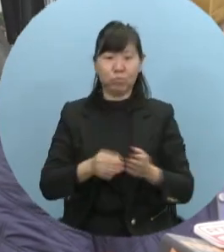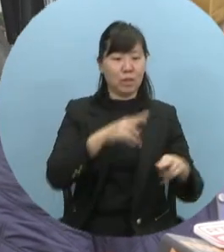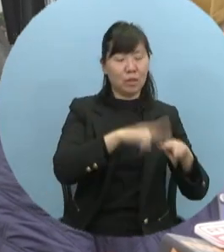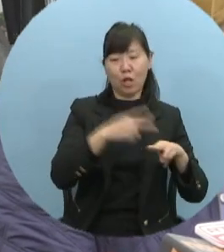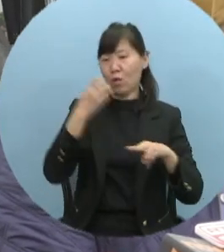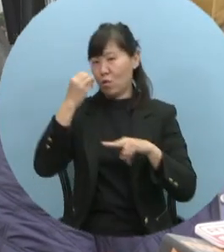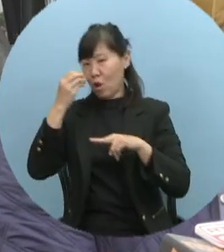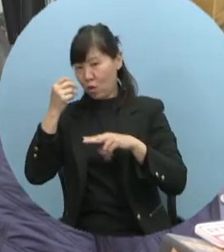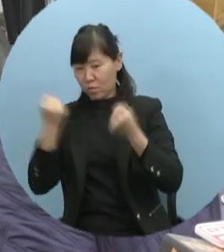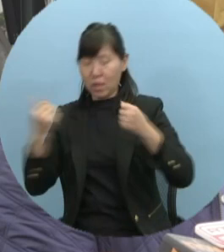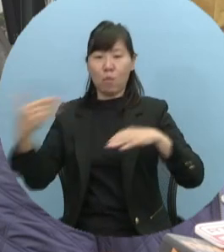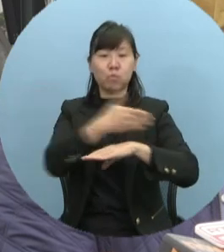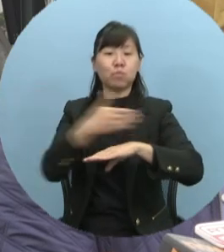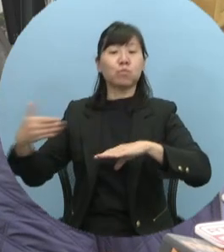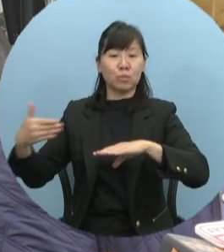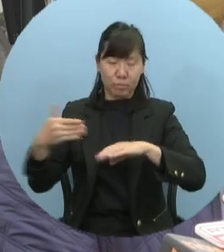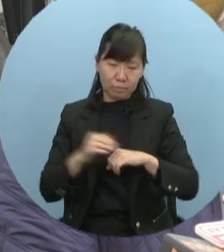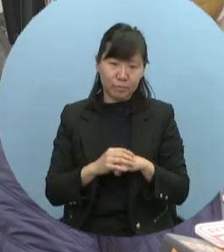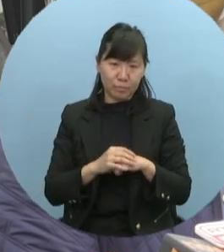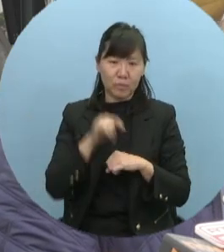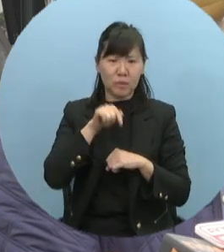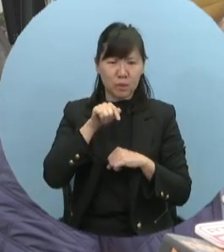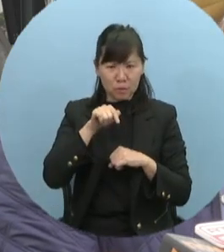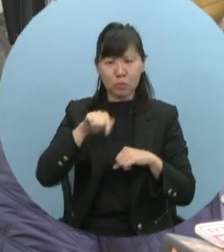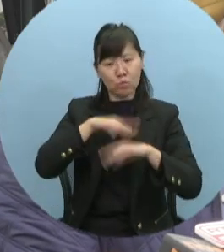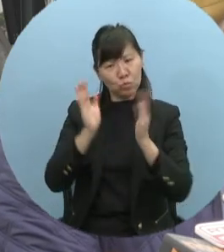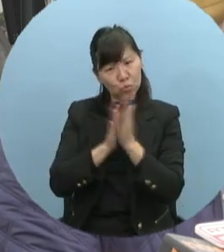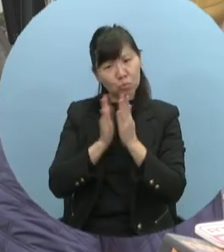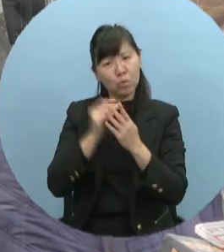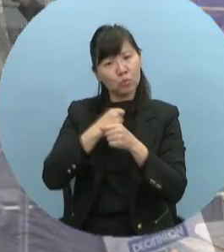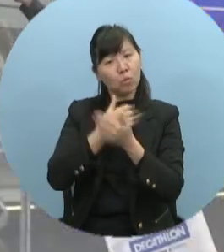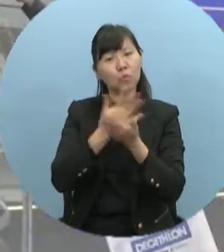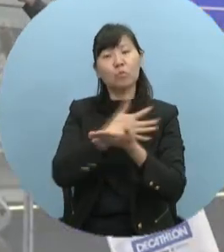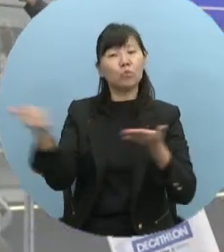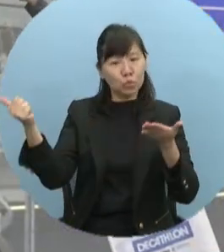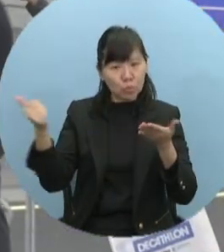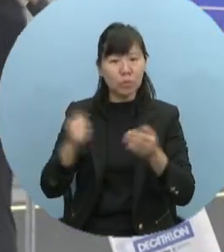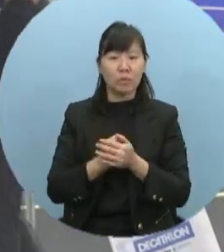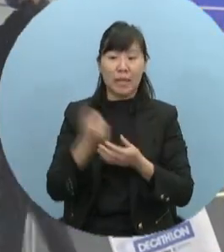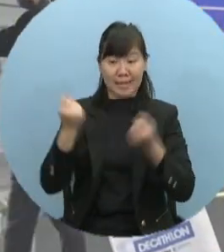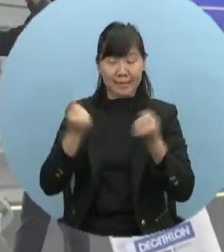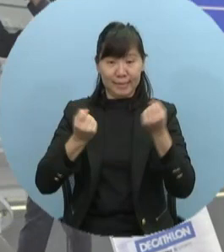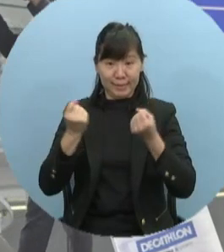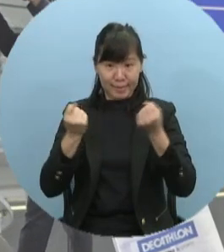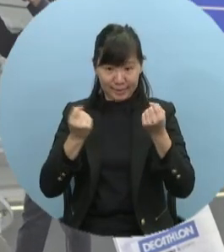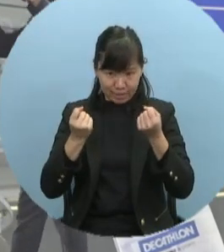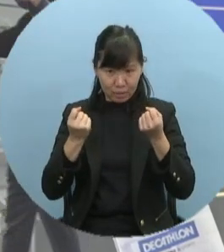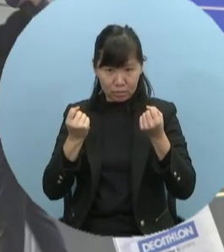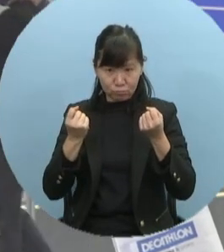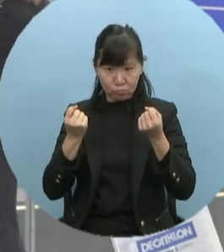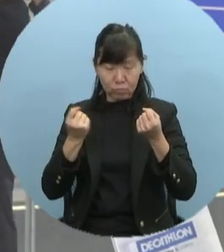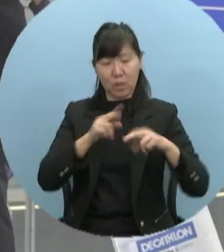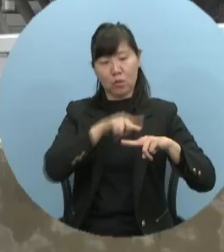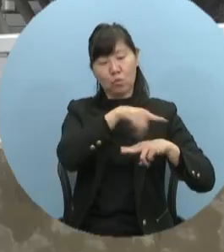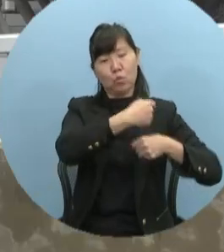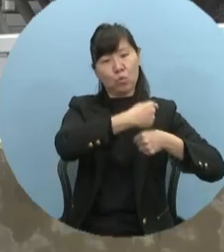運輸嘅模式之後咧，整體嘅運作咧大致都係暢順嘅。嗰啲跨境貨車司機咧喺內地